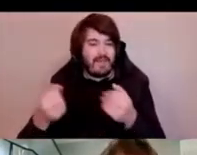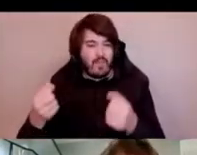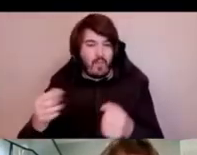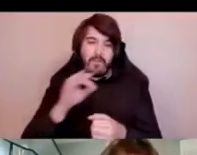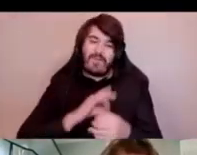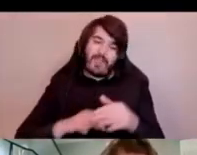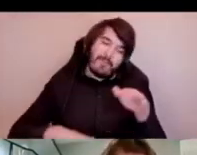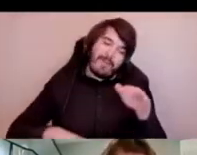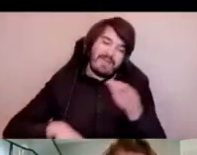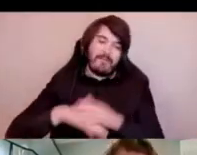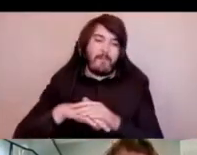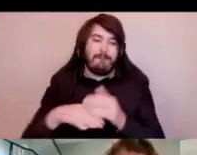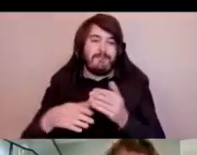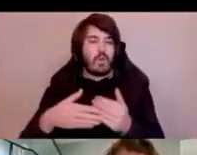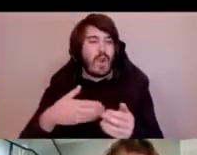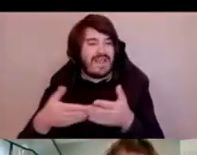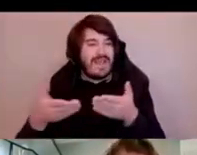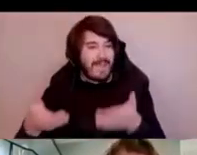au maximum